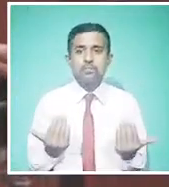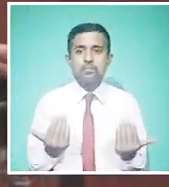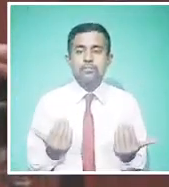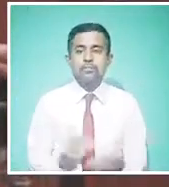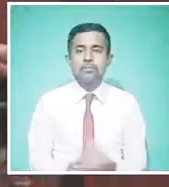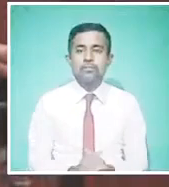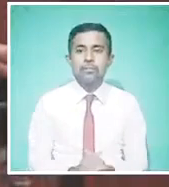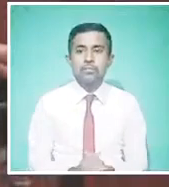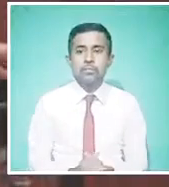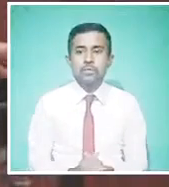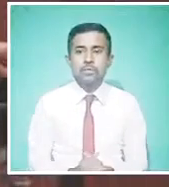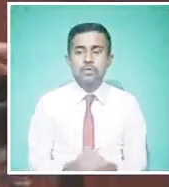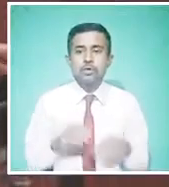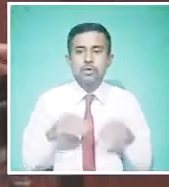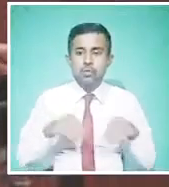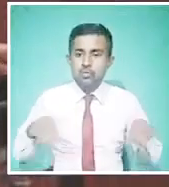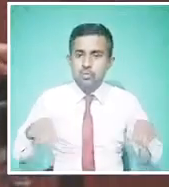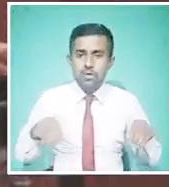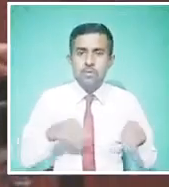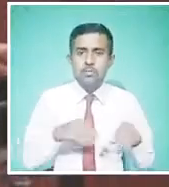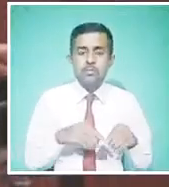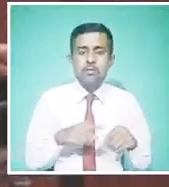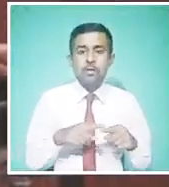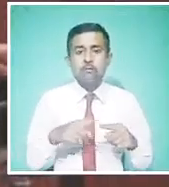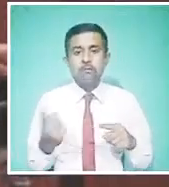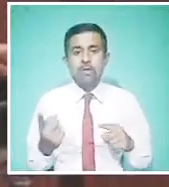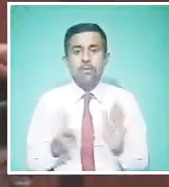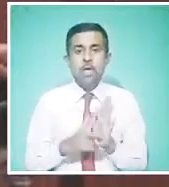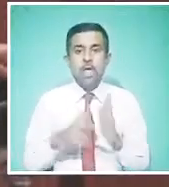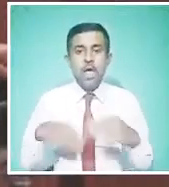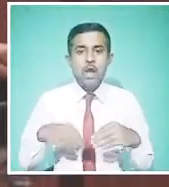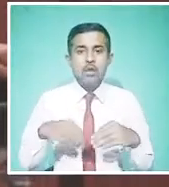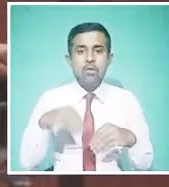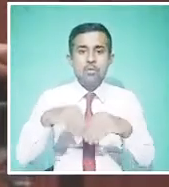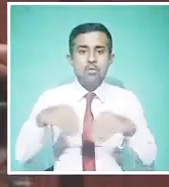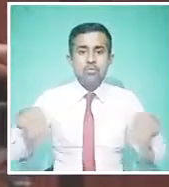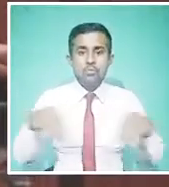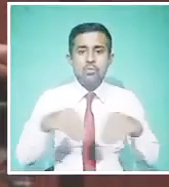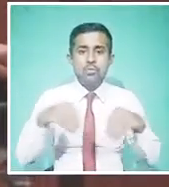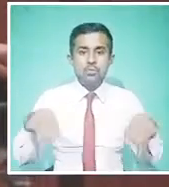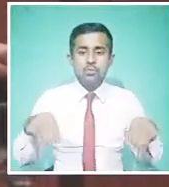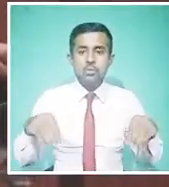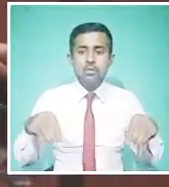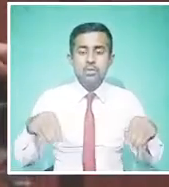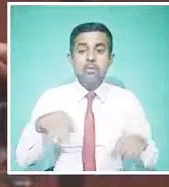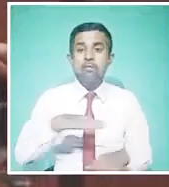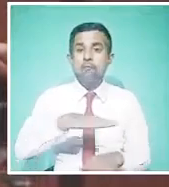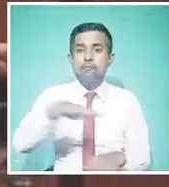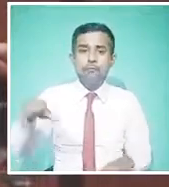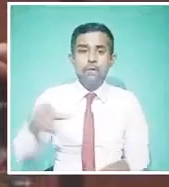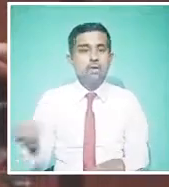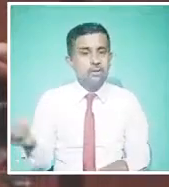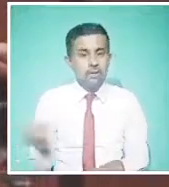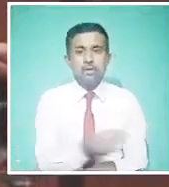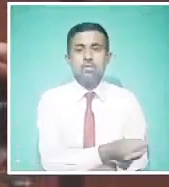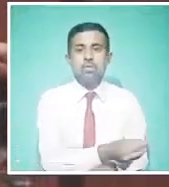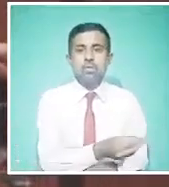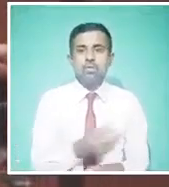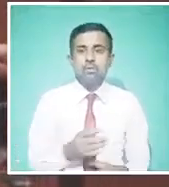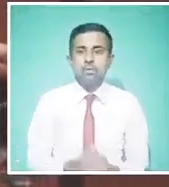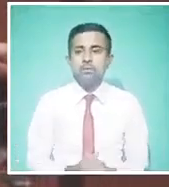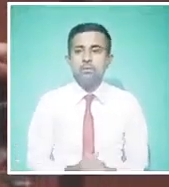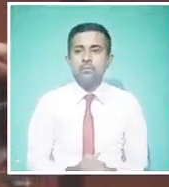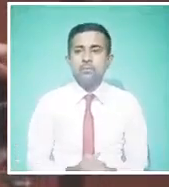திணைக்களத்தினர் மட்டுமல்ல, வேனிய திணைக்களத்தினரும் அரசாங்கத்தின் ஒரு முகவர்களாக அல்லது அங்கமாக